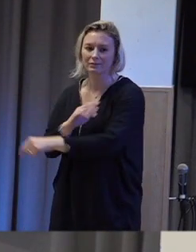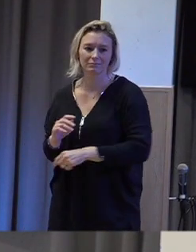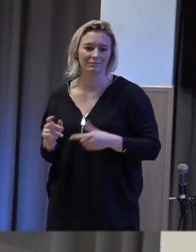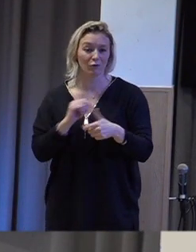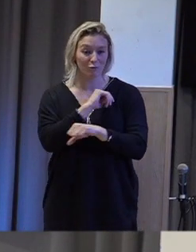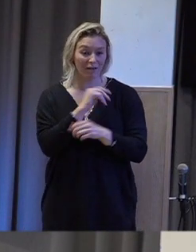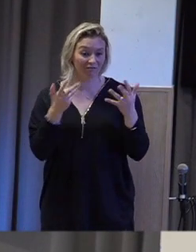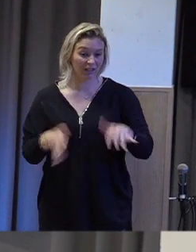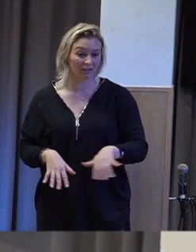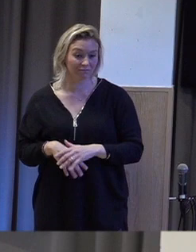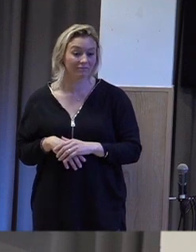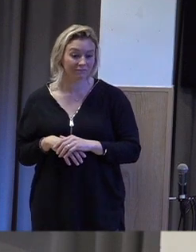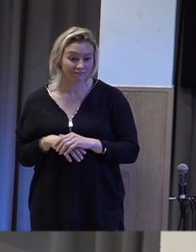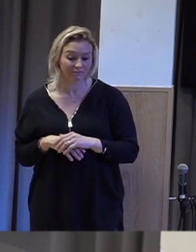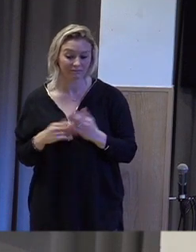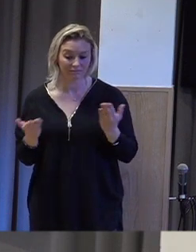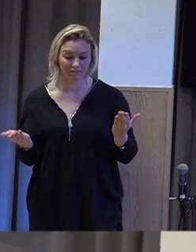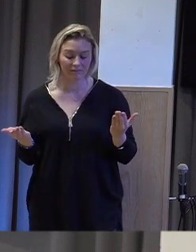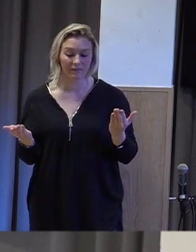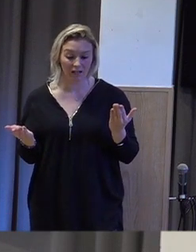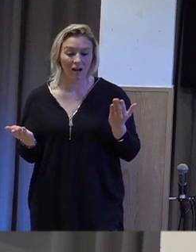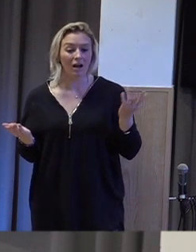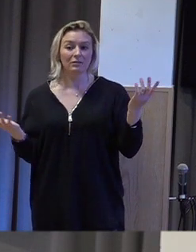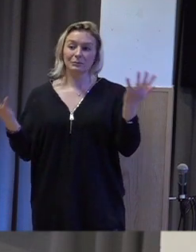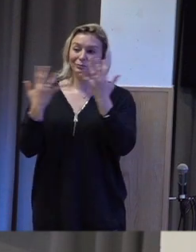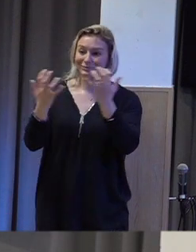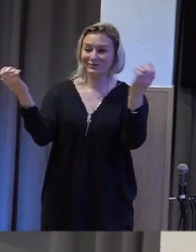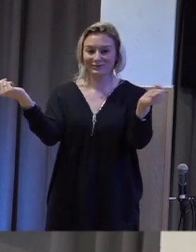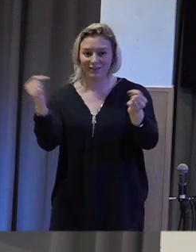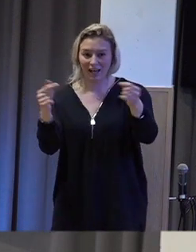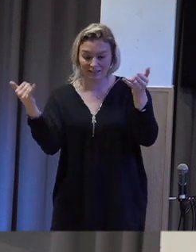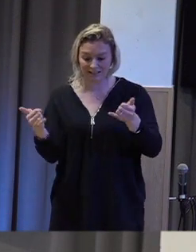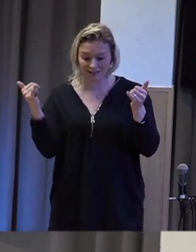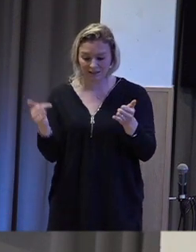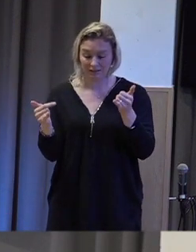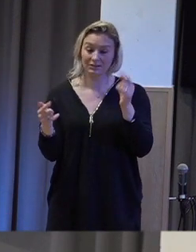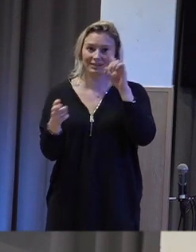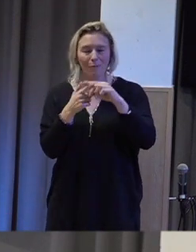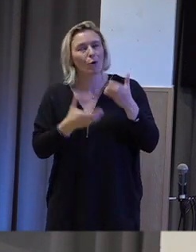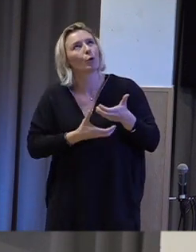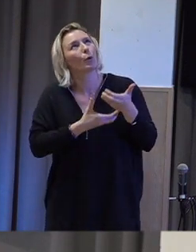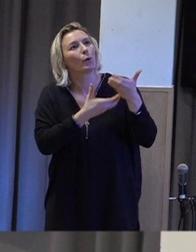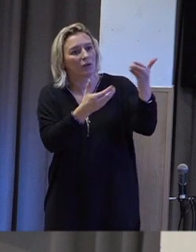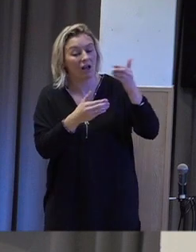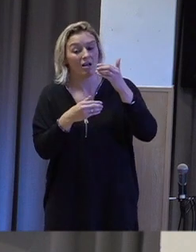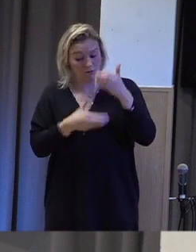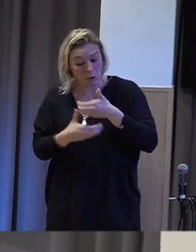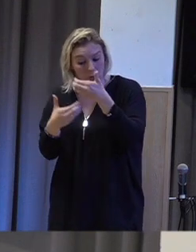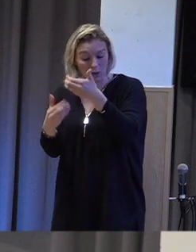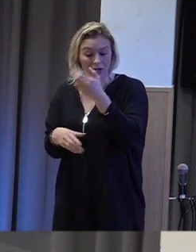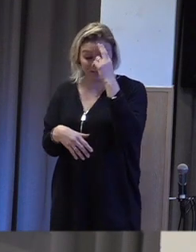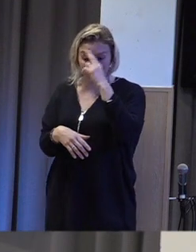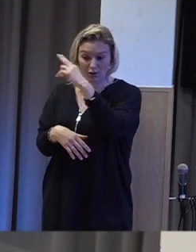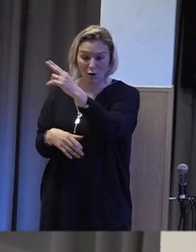finie. Il est vrai que quand nous venons ici, chers frères, nous venons apporter un culte au Seigneur. Mais nous venons dans un